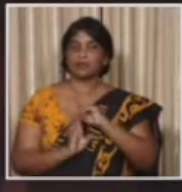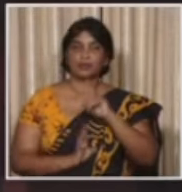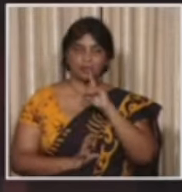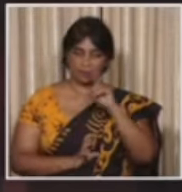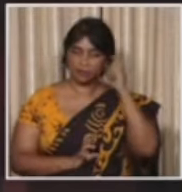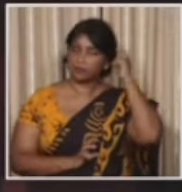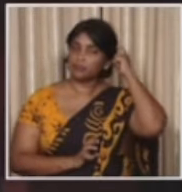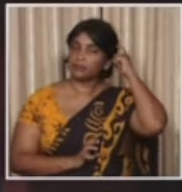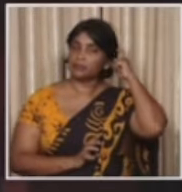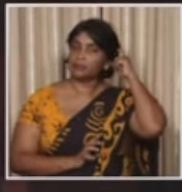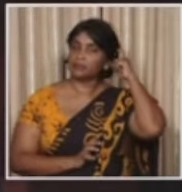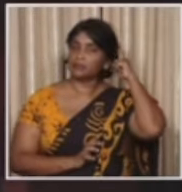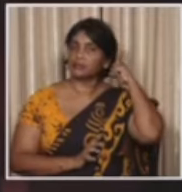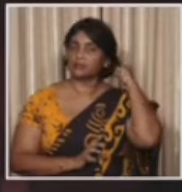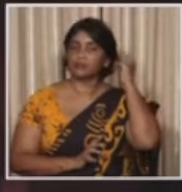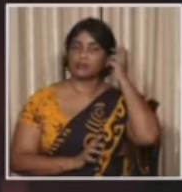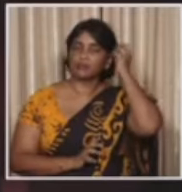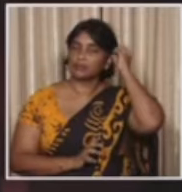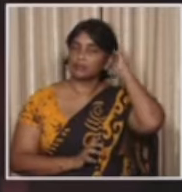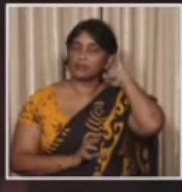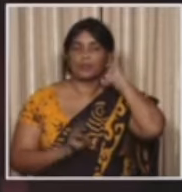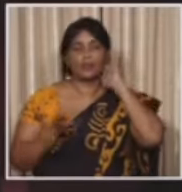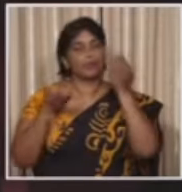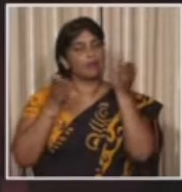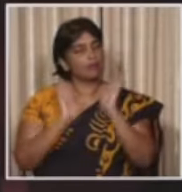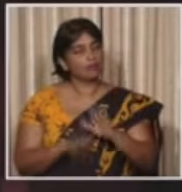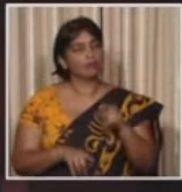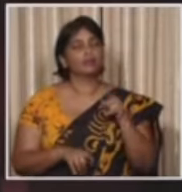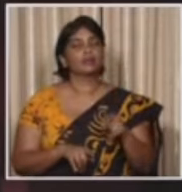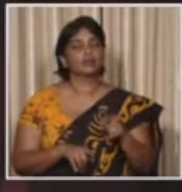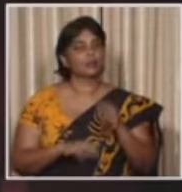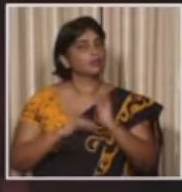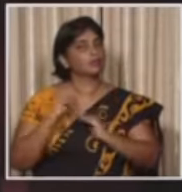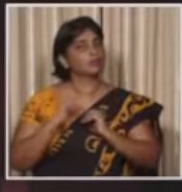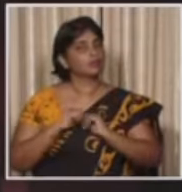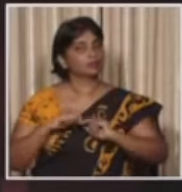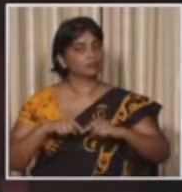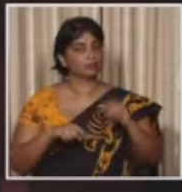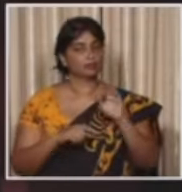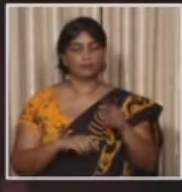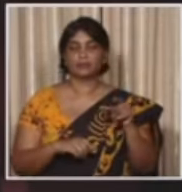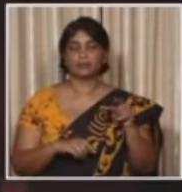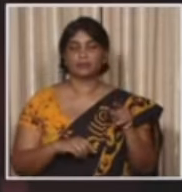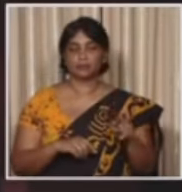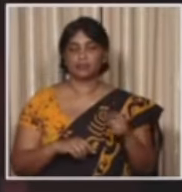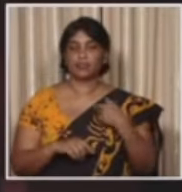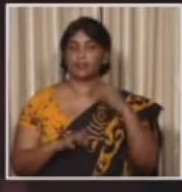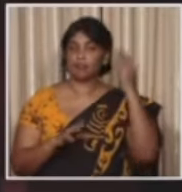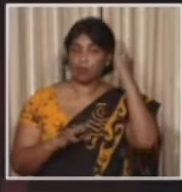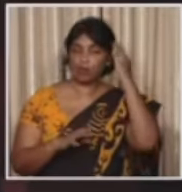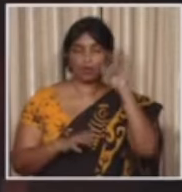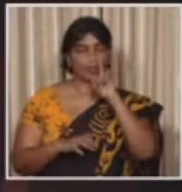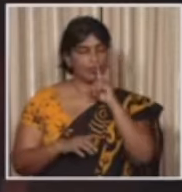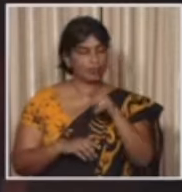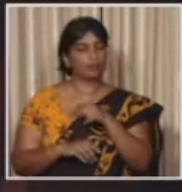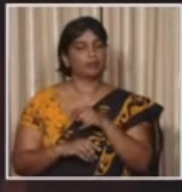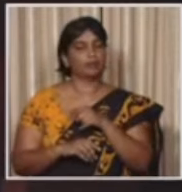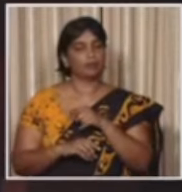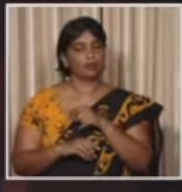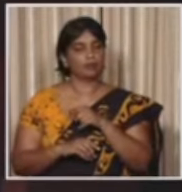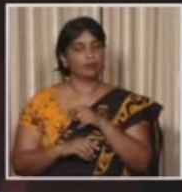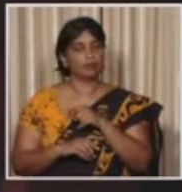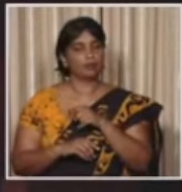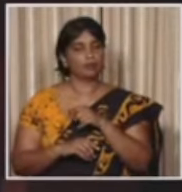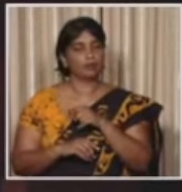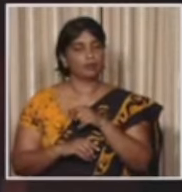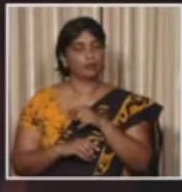කරමින් අවසාන වශයෙන් මේ ක්‍රියාවලිය තුළ මම මුලදීම කිව්වා